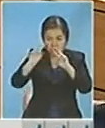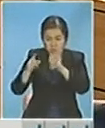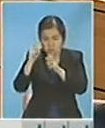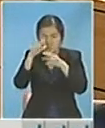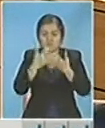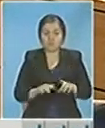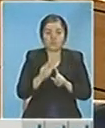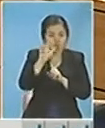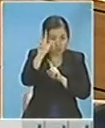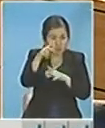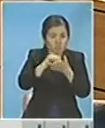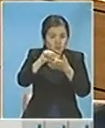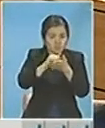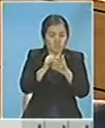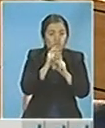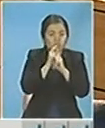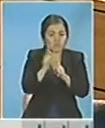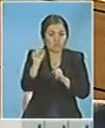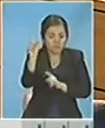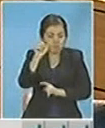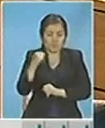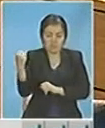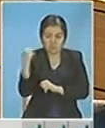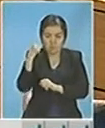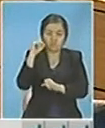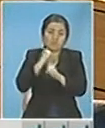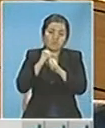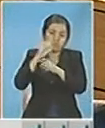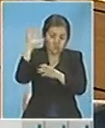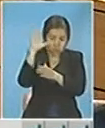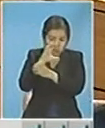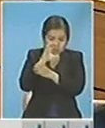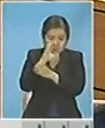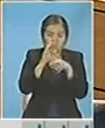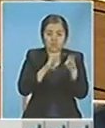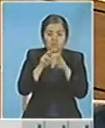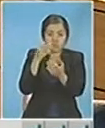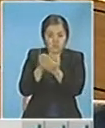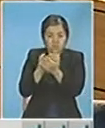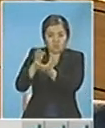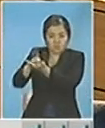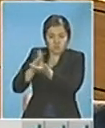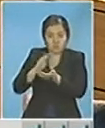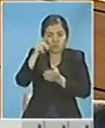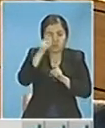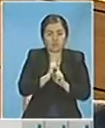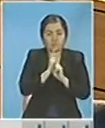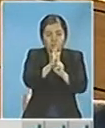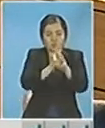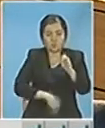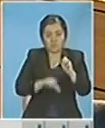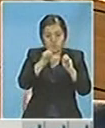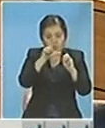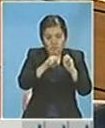เพิ่มเติมอำนาจของสภาราชบัณฑิตโดยให้มีอำนาจในการออกข้อบังคับเพื่อเรียกเก็บค่าใช้จ่ายเพิ่มเติมตามมาตรา29วรรค1วงเล็บ7และว